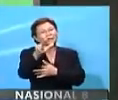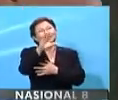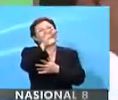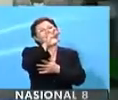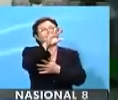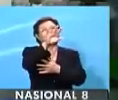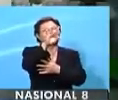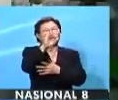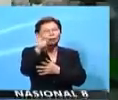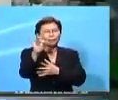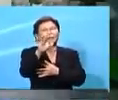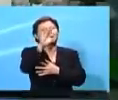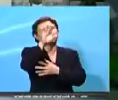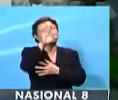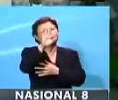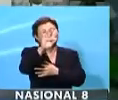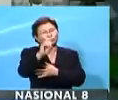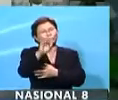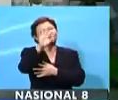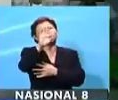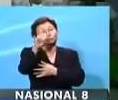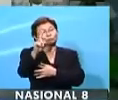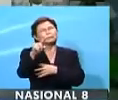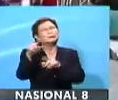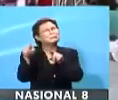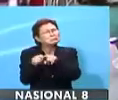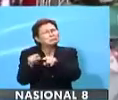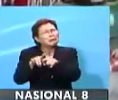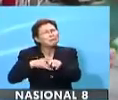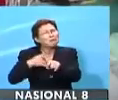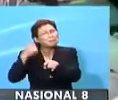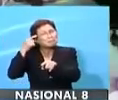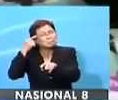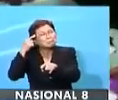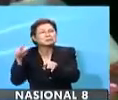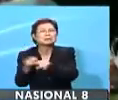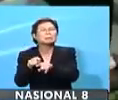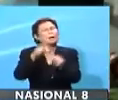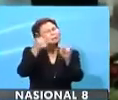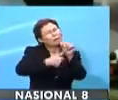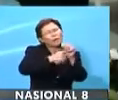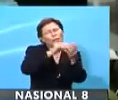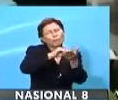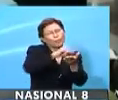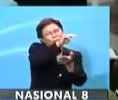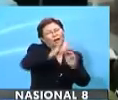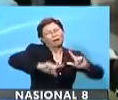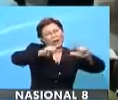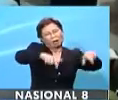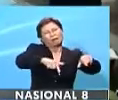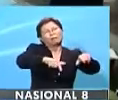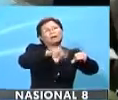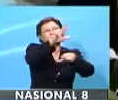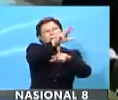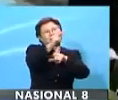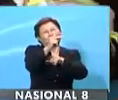90 dan 91 pasti sinonim dengan mereka. Setiap maktab di Mekah boleh menempatkan